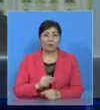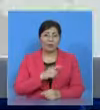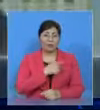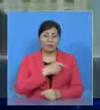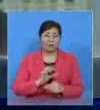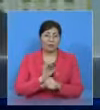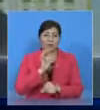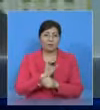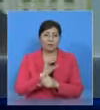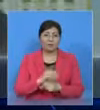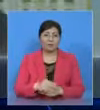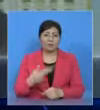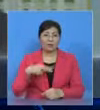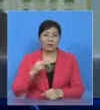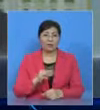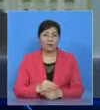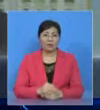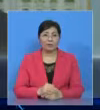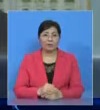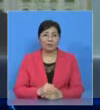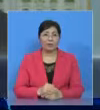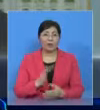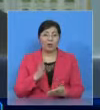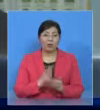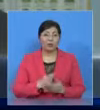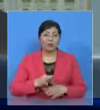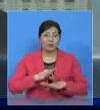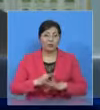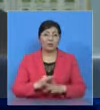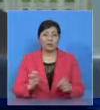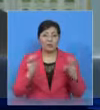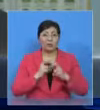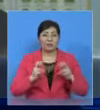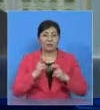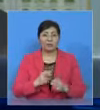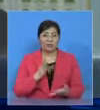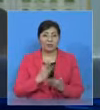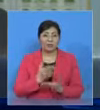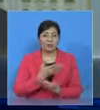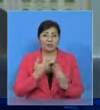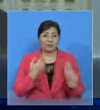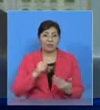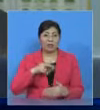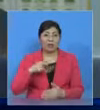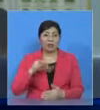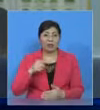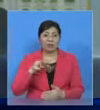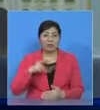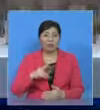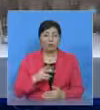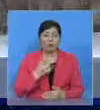БСМП, где в обязательном порядке будет проведена экспертиза на наличие алкоголя в крови у